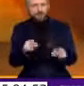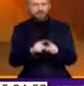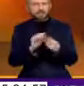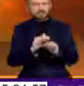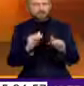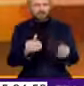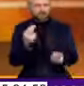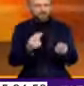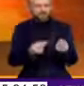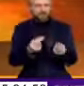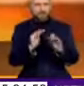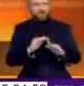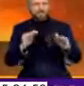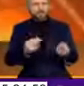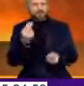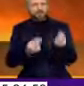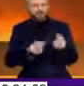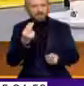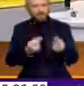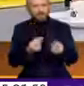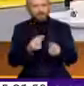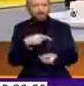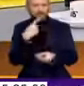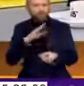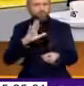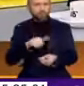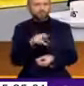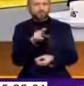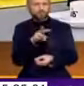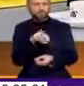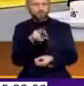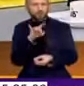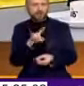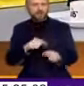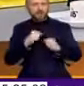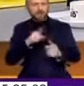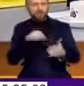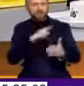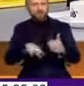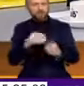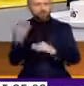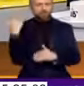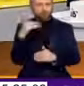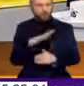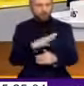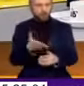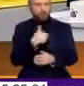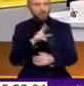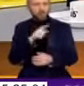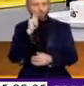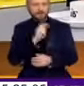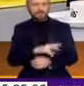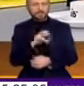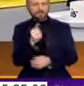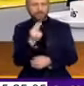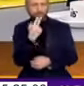дитячі, змагання, дитячі ігри, постмодерн намагається перекреслити все, що було до цього. Ми ж, як українські націоналісти, вважаємо, що